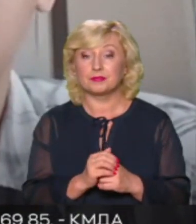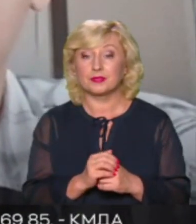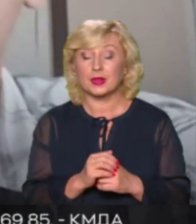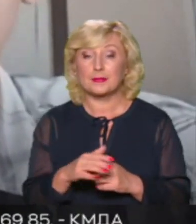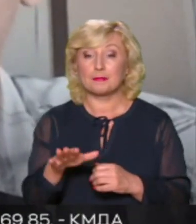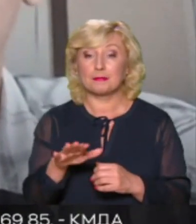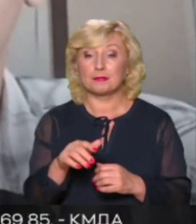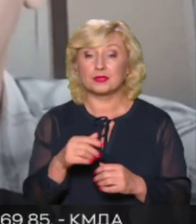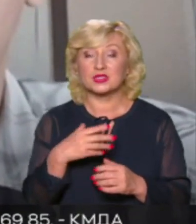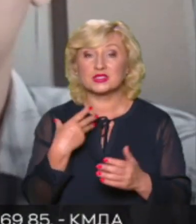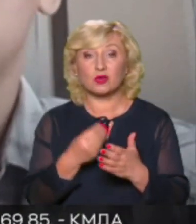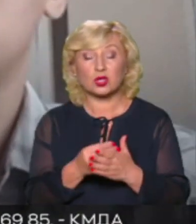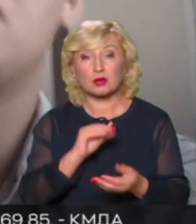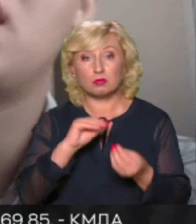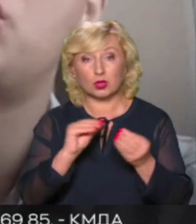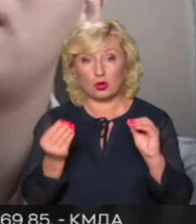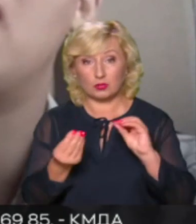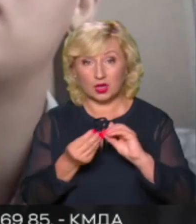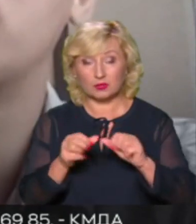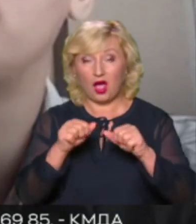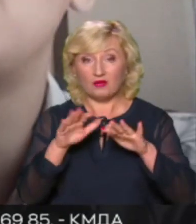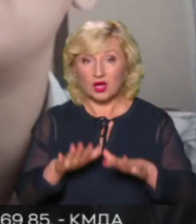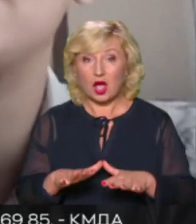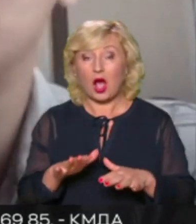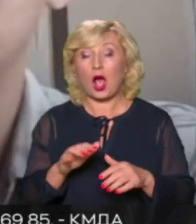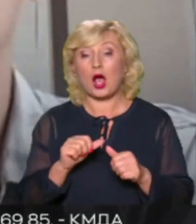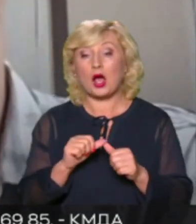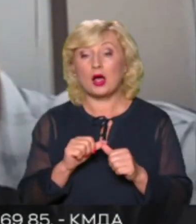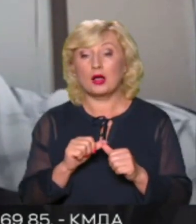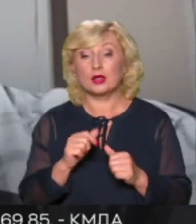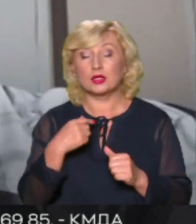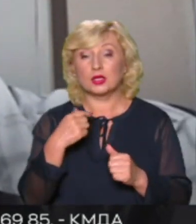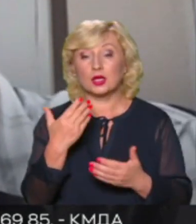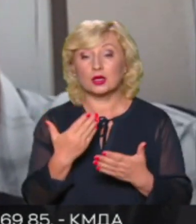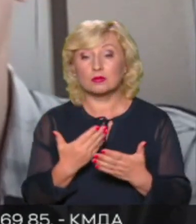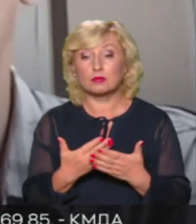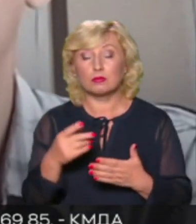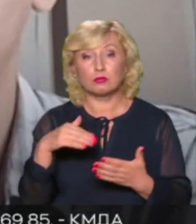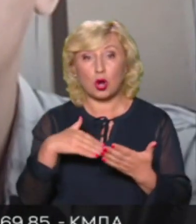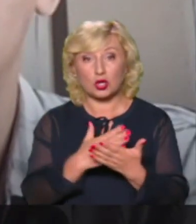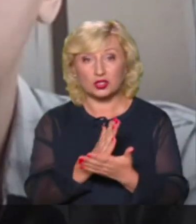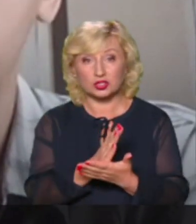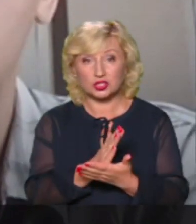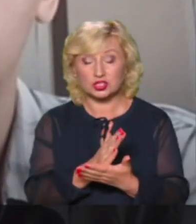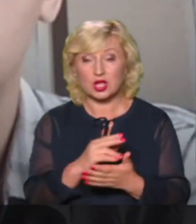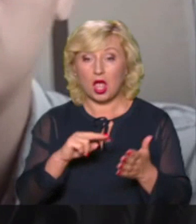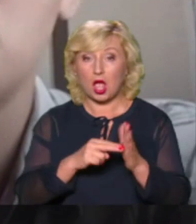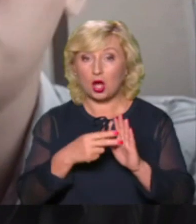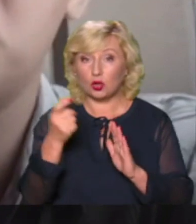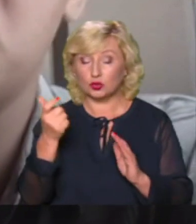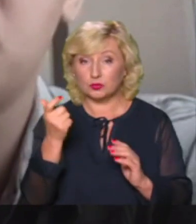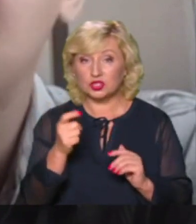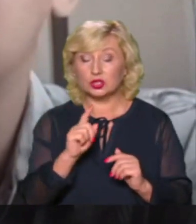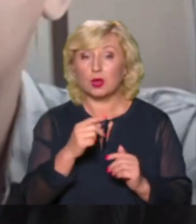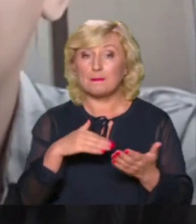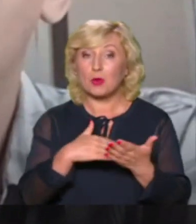передусім свої проблеми вирішує, а зокрема, я б не говорив зараз про політичні, а більше про економічні, тому що